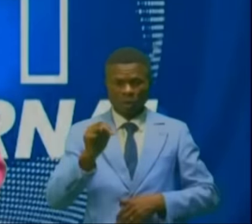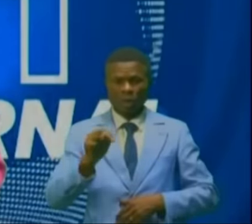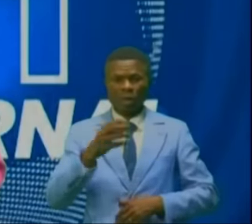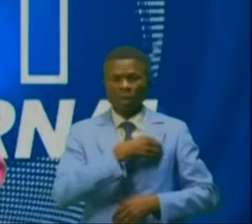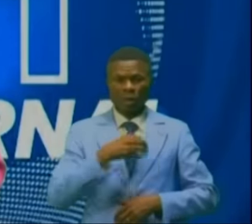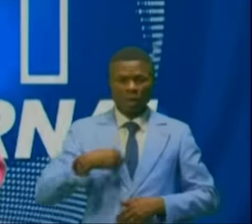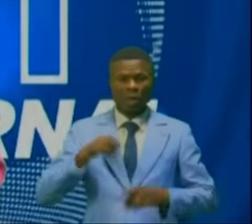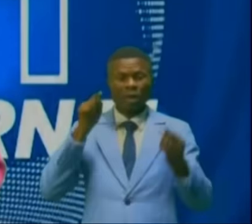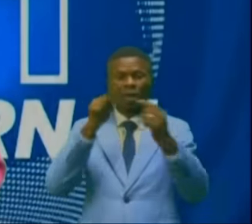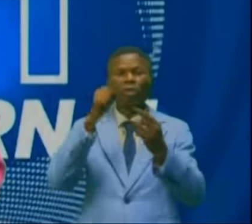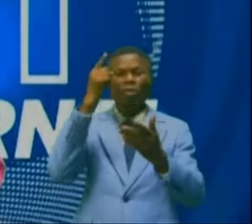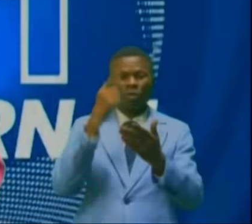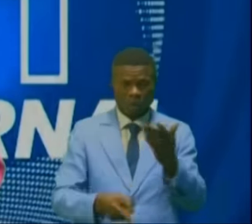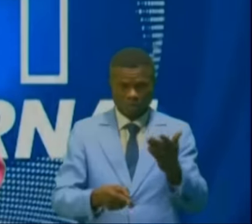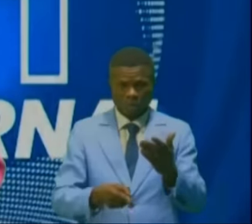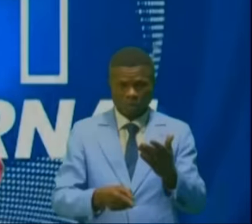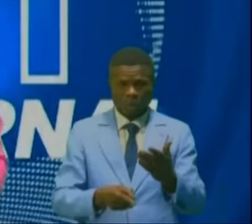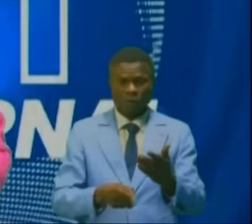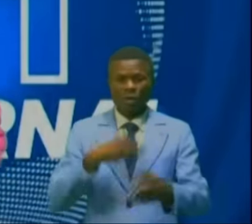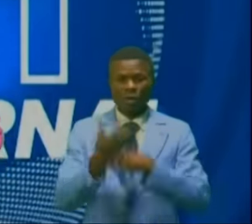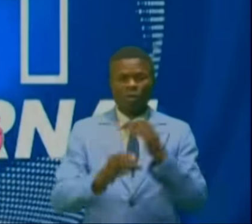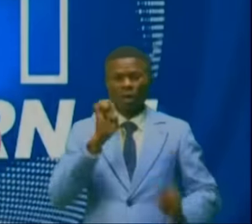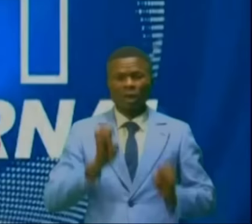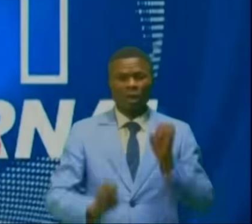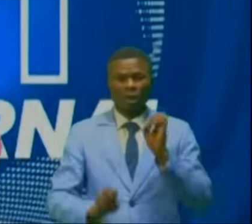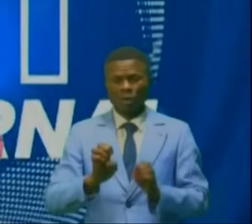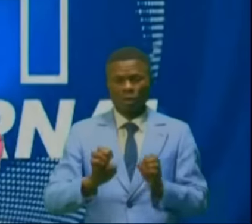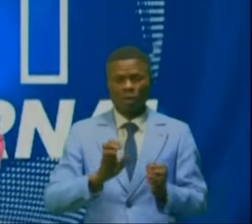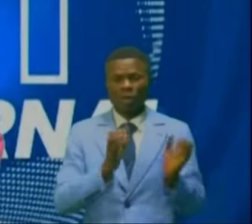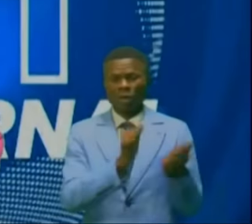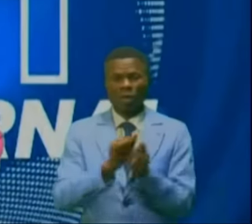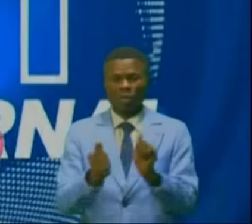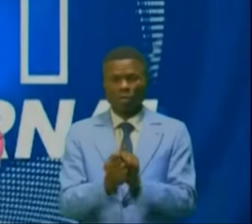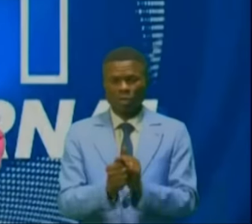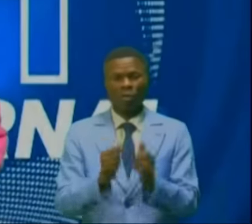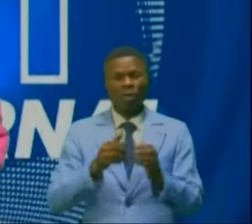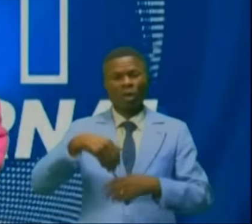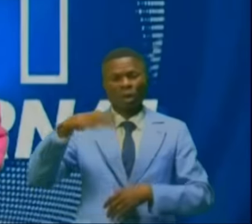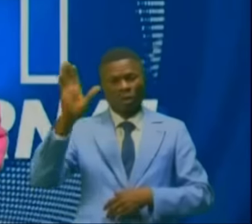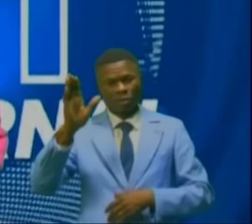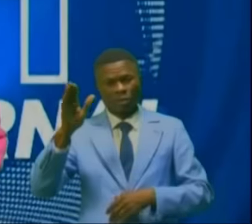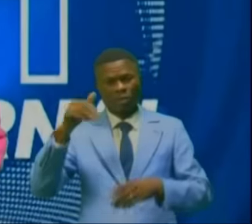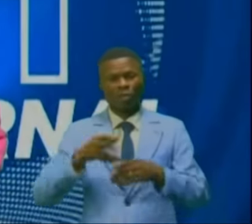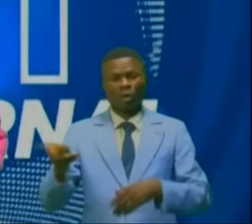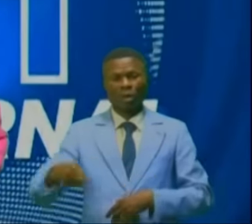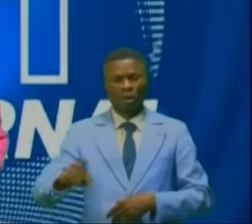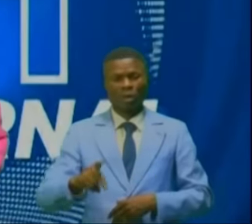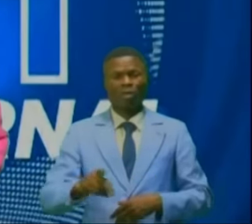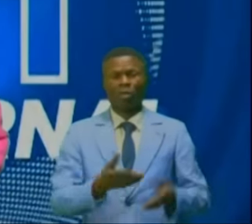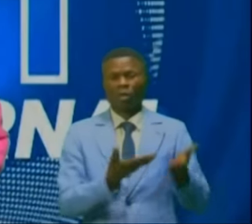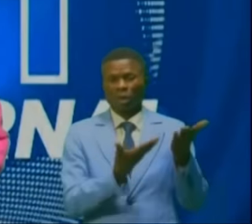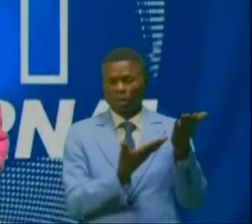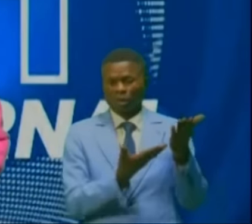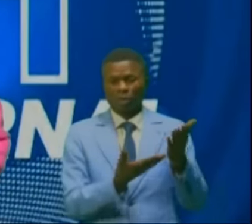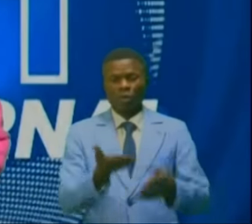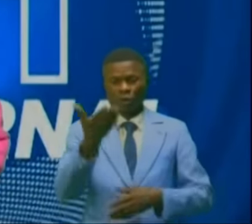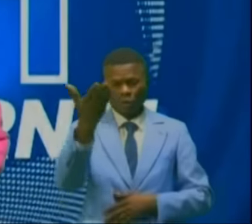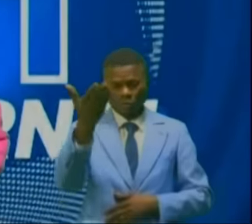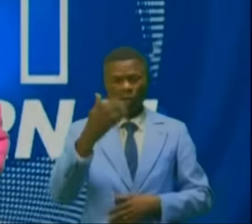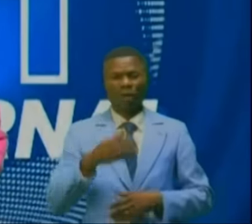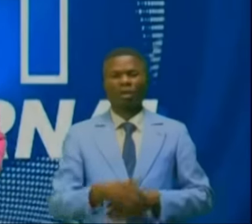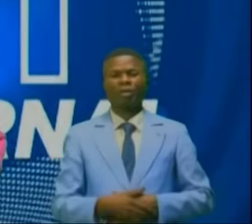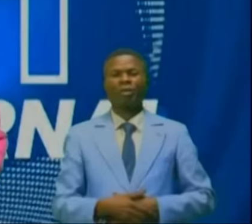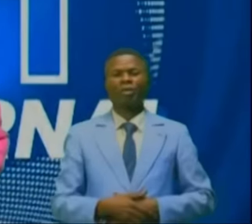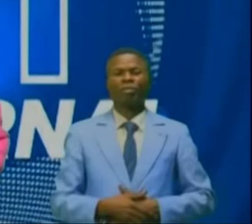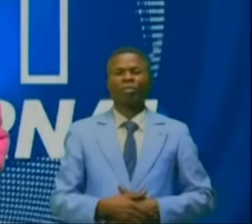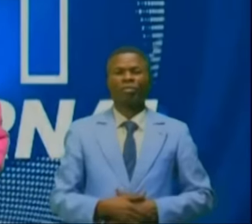Keïta. L'objectif est de faire une évaluation du processus de désengagement dans cette province pilote. Doris Mozo pour ce